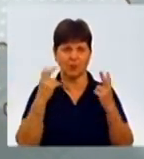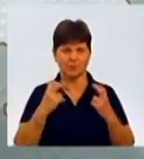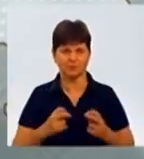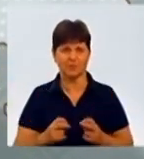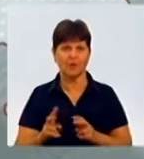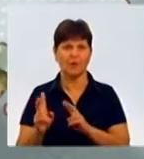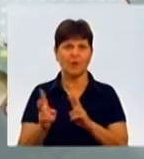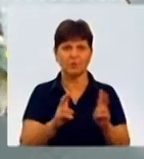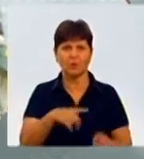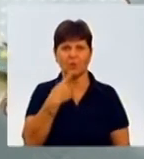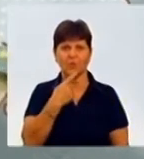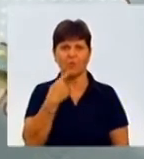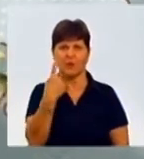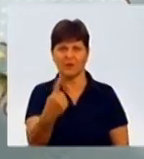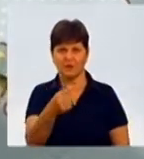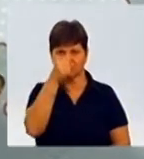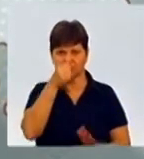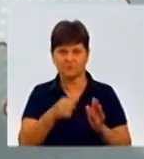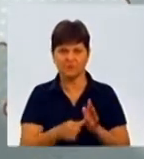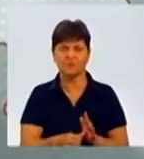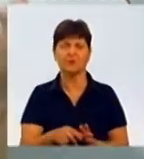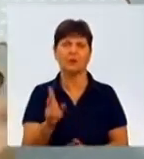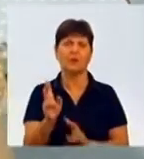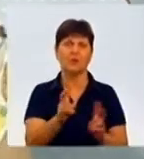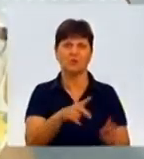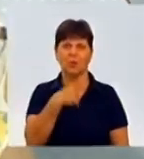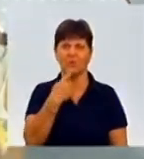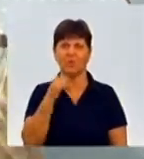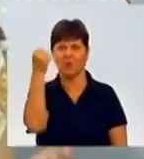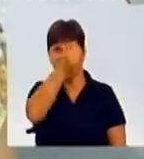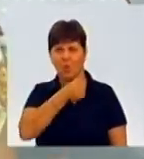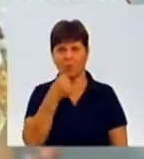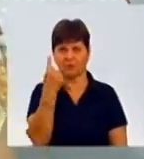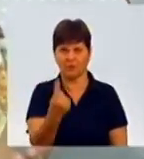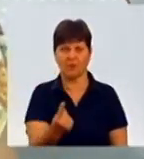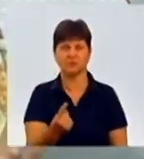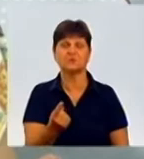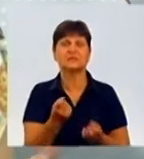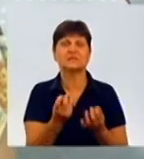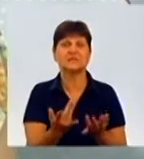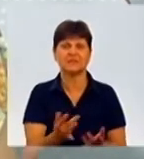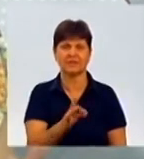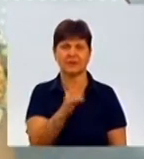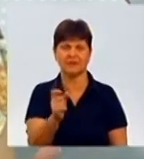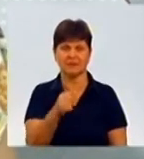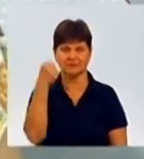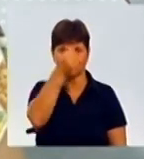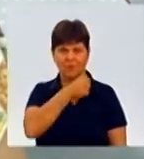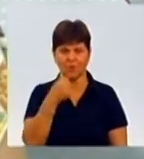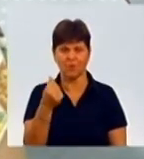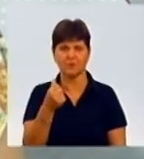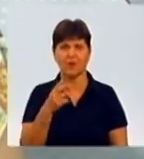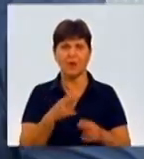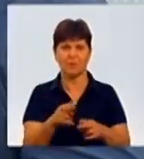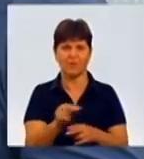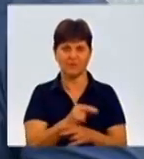в півроку, хто раз в рік. Тобто чуємо різні думки. Скажіть, як фахівець, скільки разів на рік, власне, треба проводити профілактичний